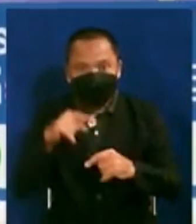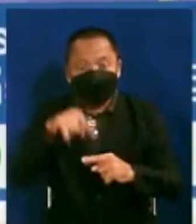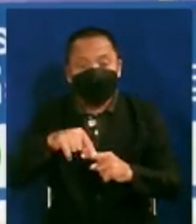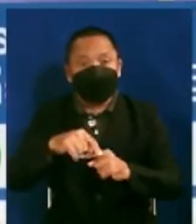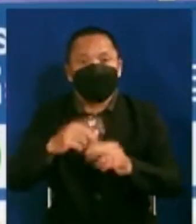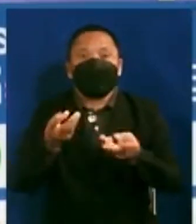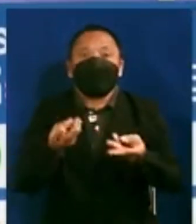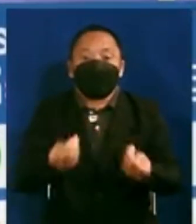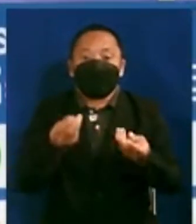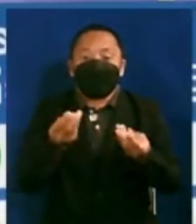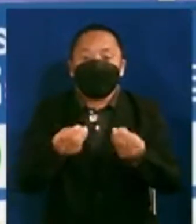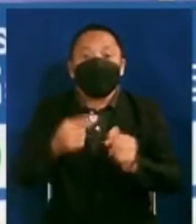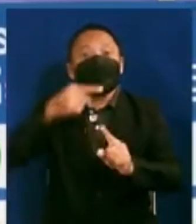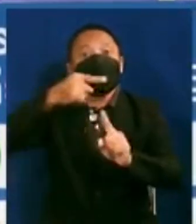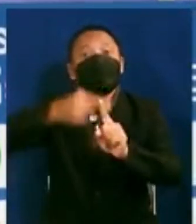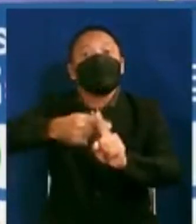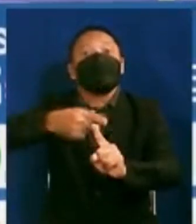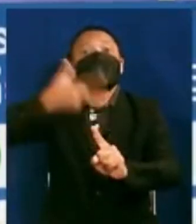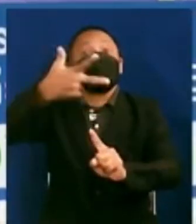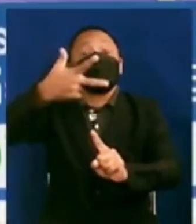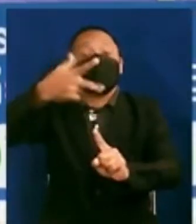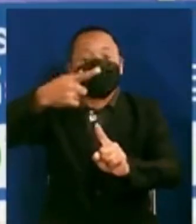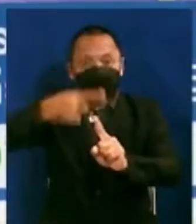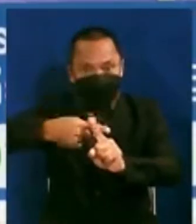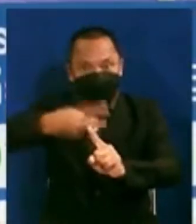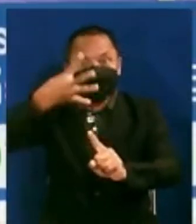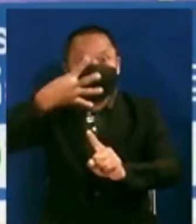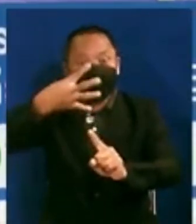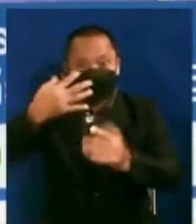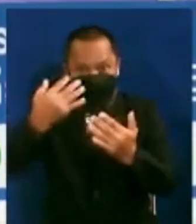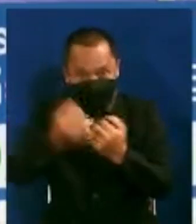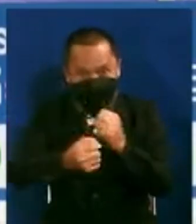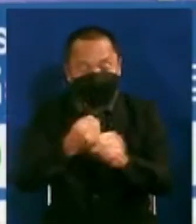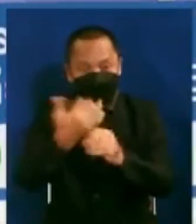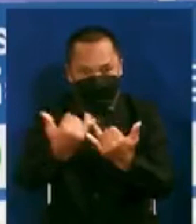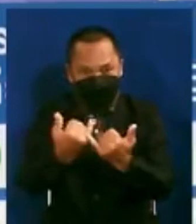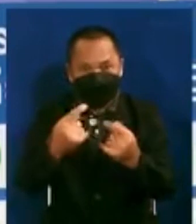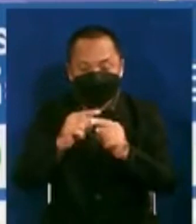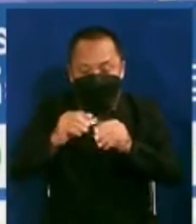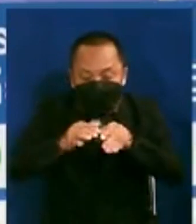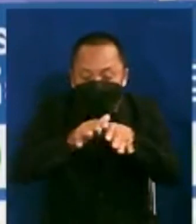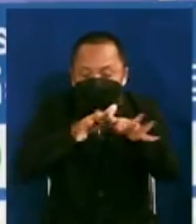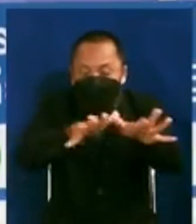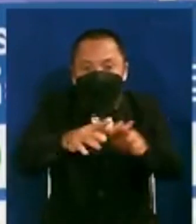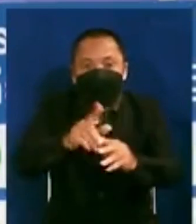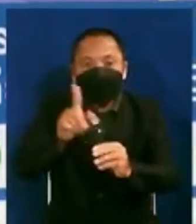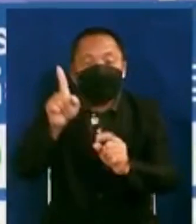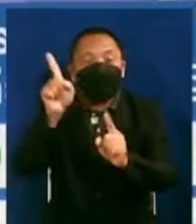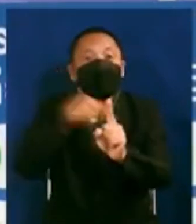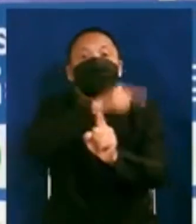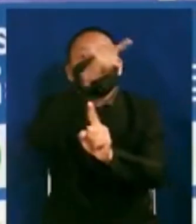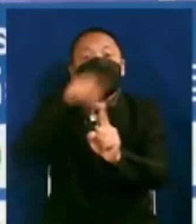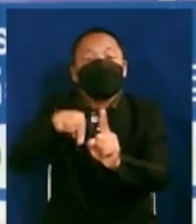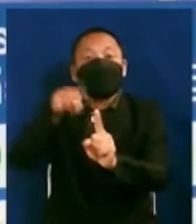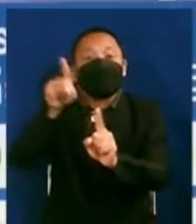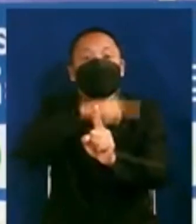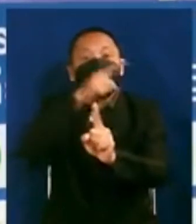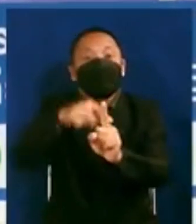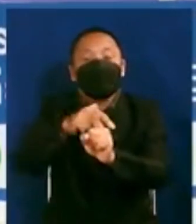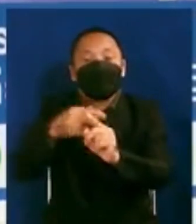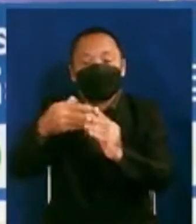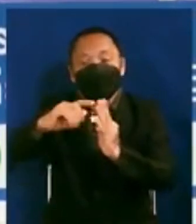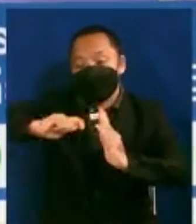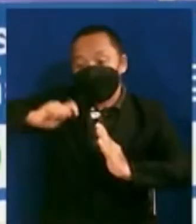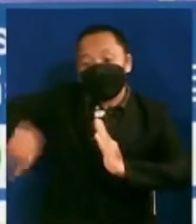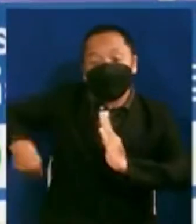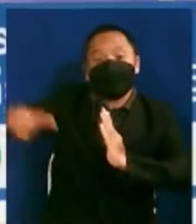านบันเทิงในเดือนมีนาต่อเมษาคราวนี้ล่ะนะฮะเป็นสายพันธุ์อังกฤษที่เข้ามาทางชายแดนเขม